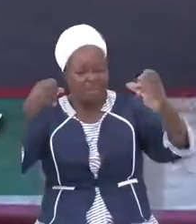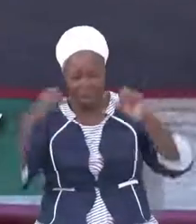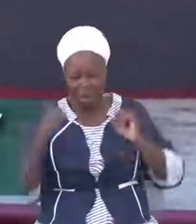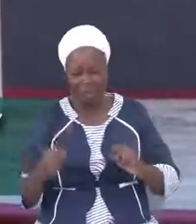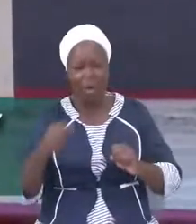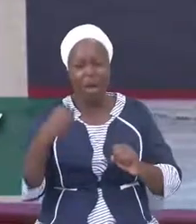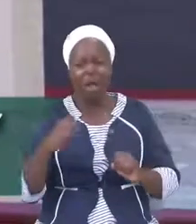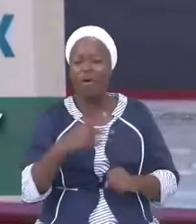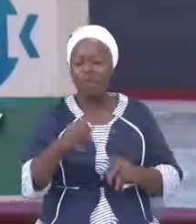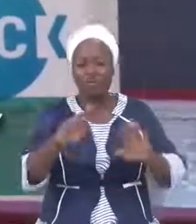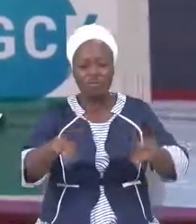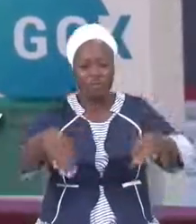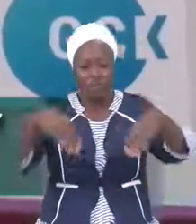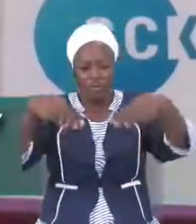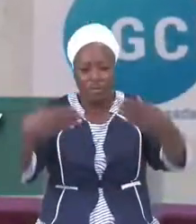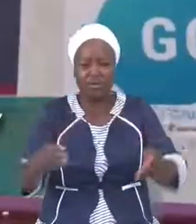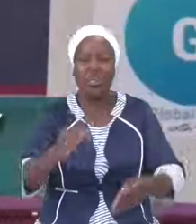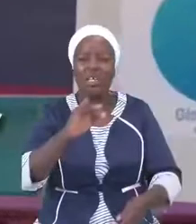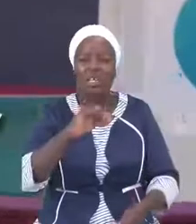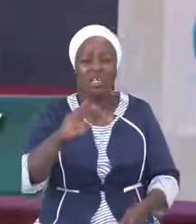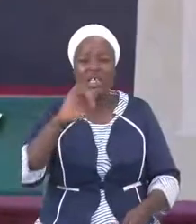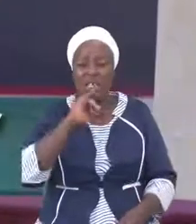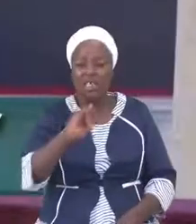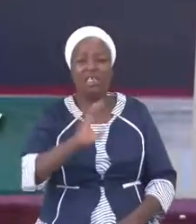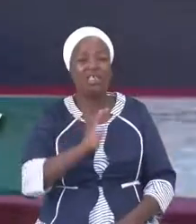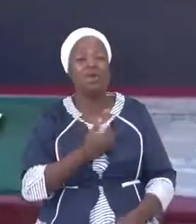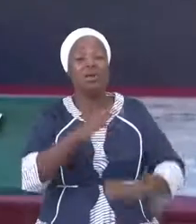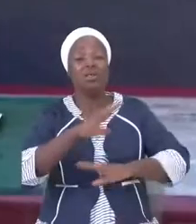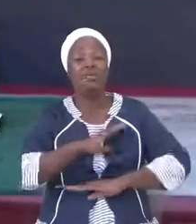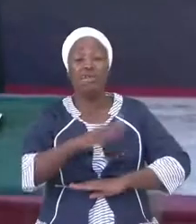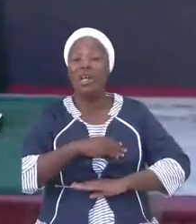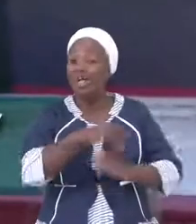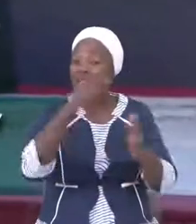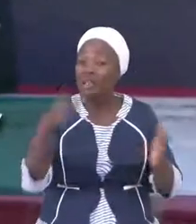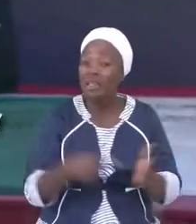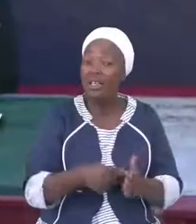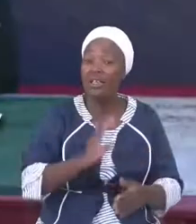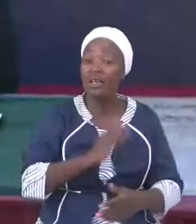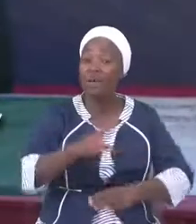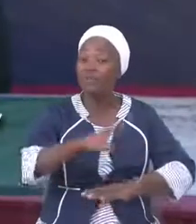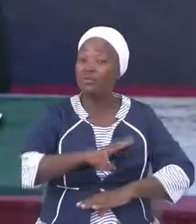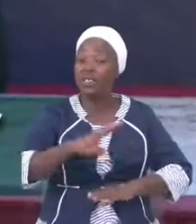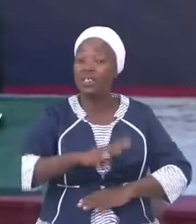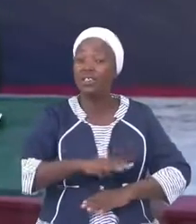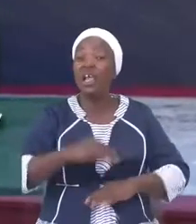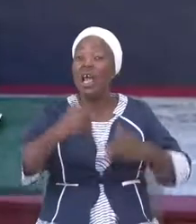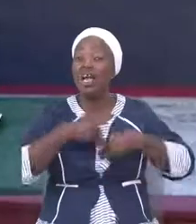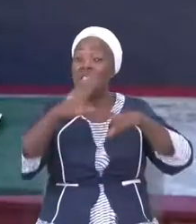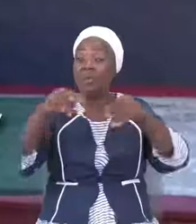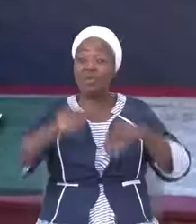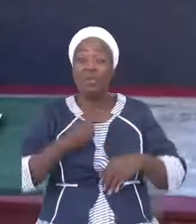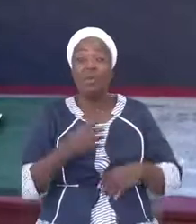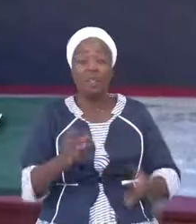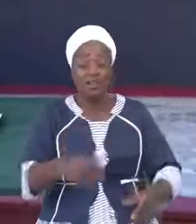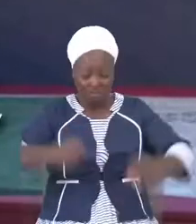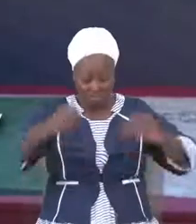le miracle du surnaturel et des provisions surnaturelles, il est notre suffisance. Christ est notre